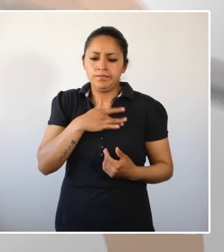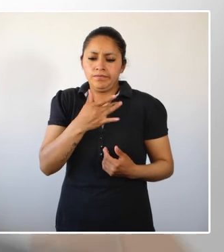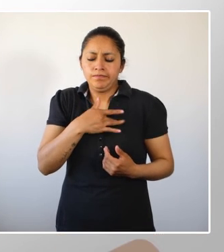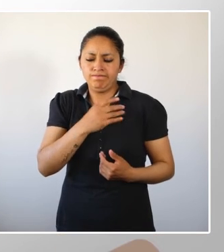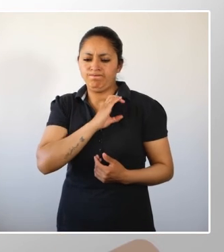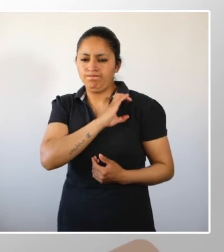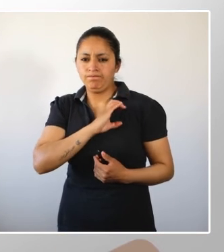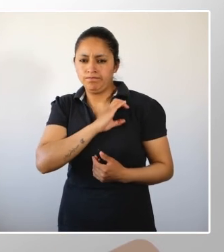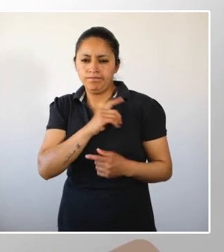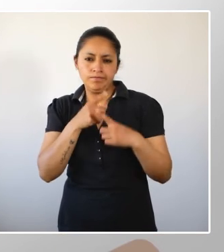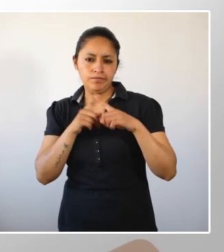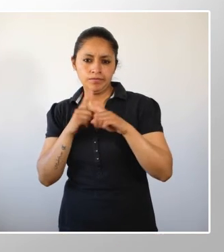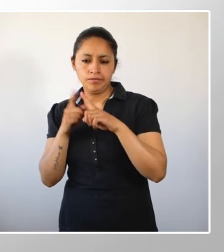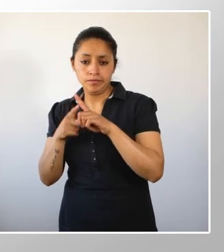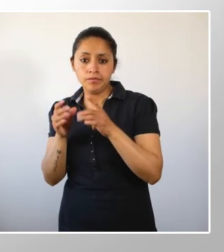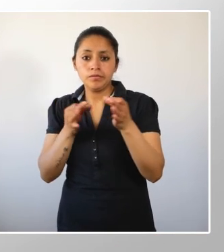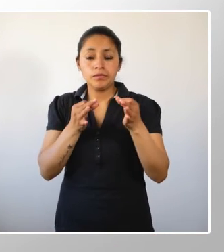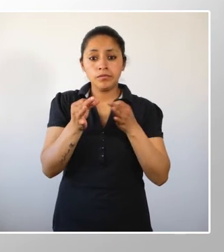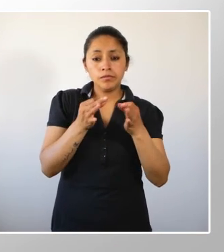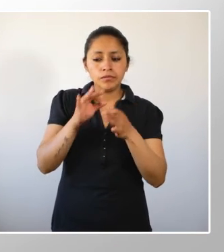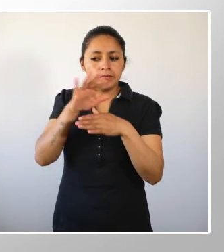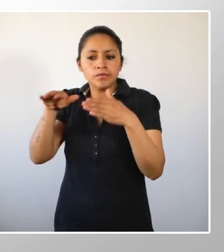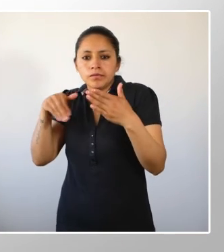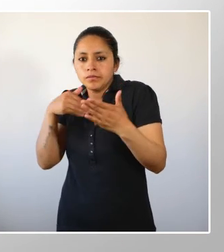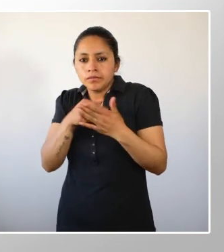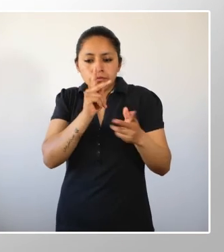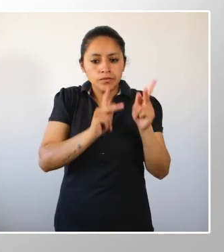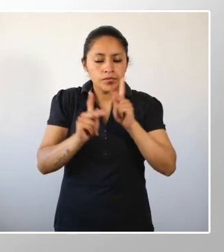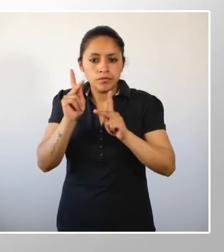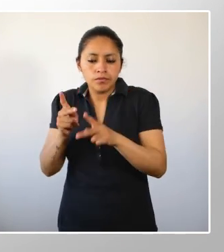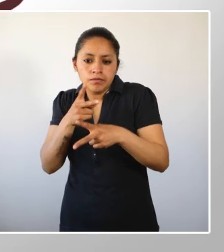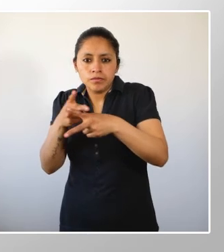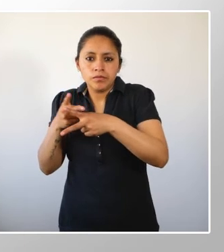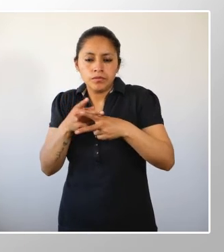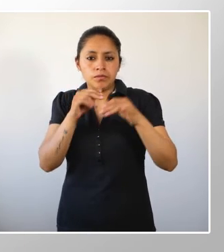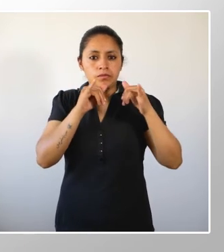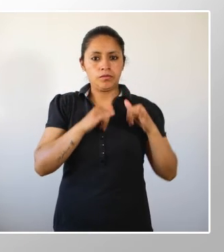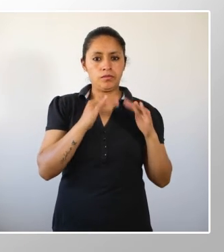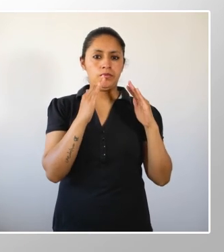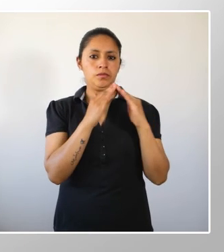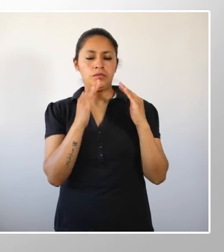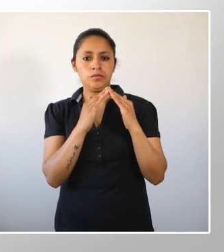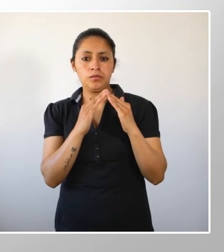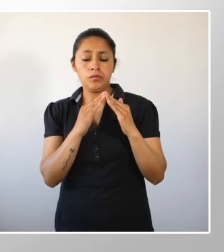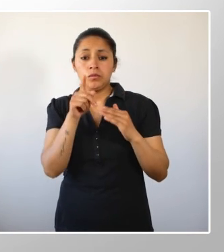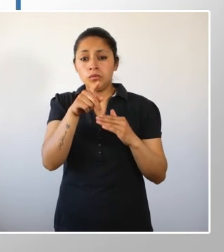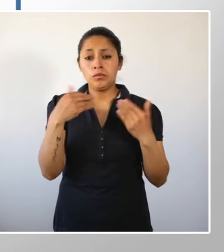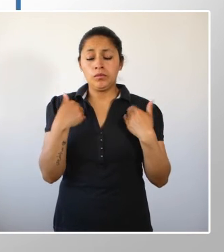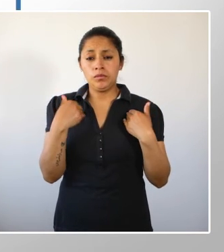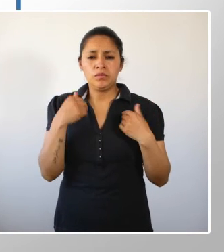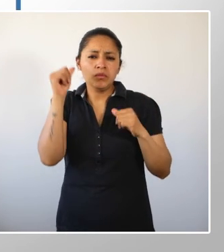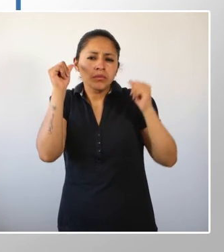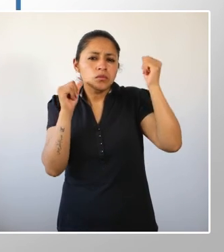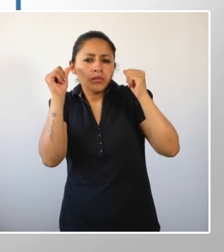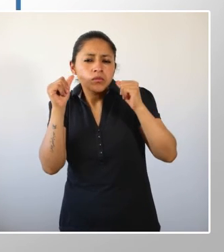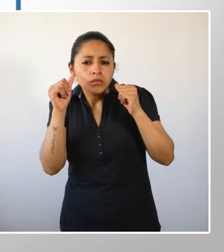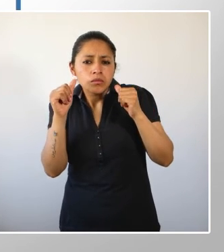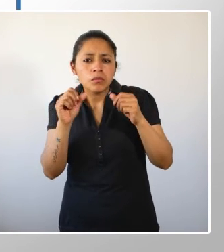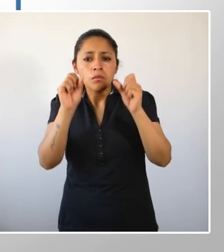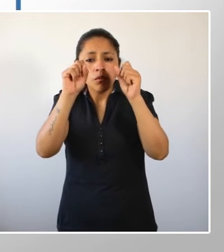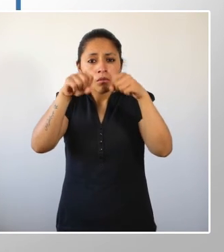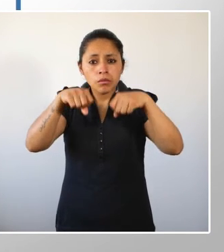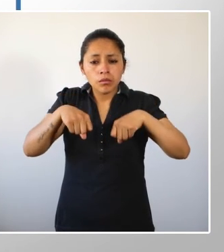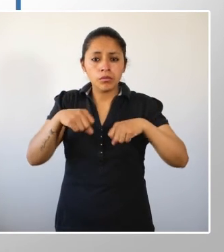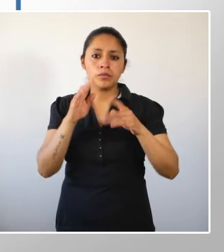patapi astawan ya chaitamunanki, kai upaiman wajai. Suyunchispi kaspah, maillaman tapis. 810